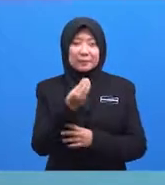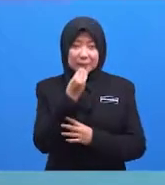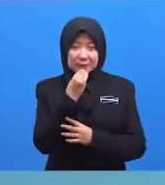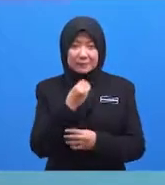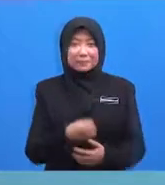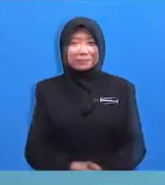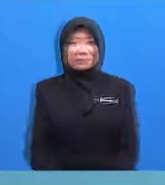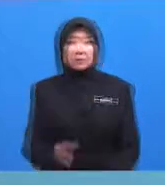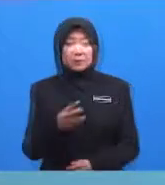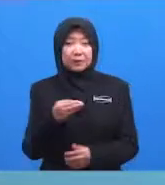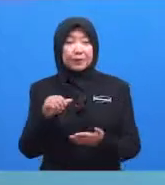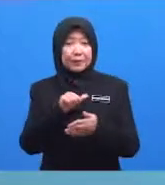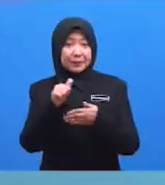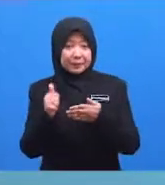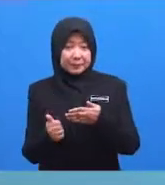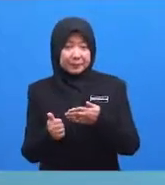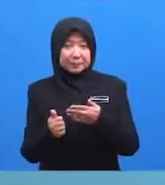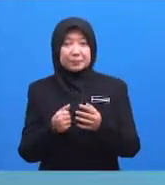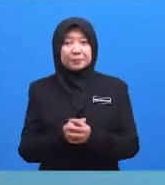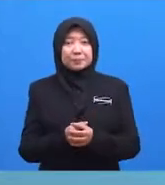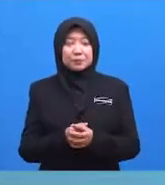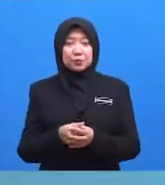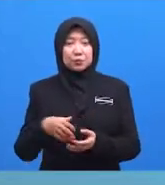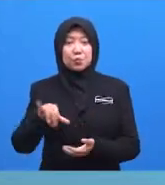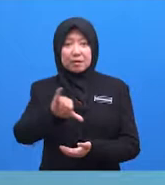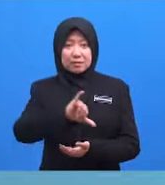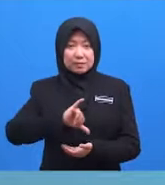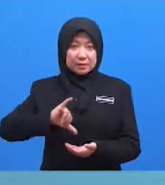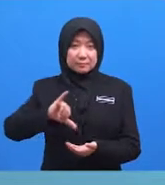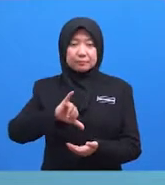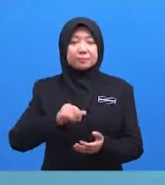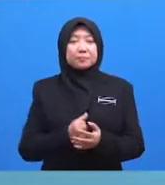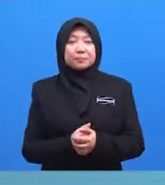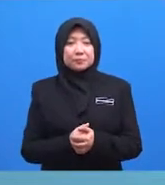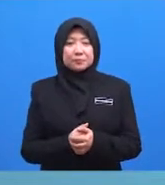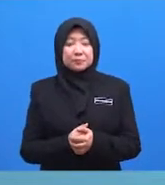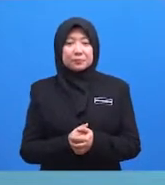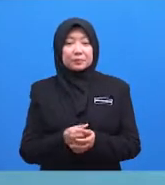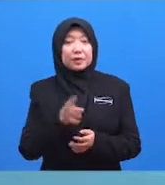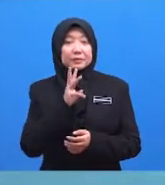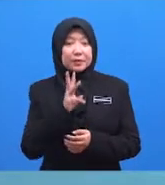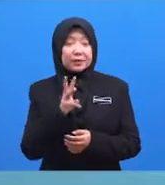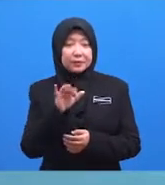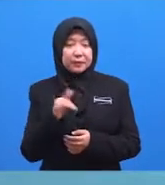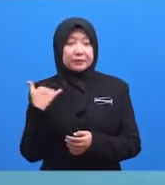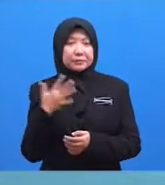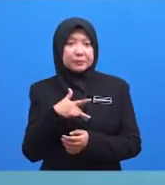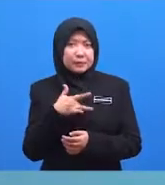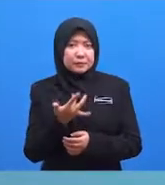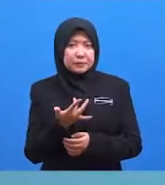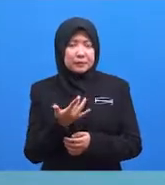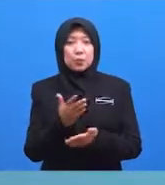dimakan. Dan yang terakhir ialah dressing. Merupakan cecair yang